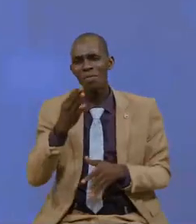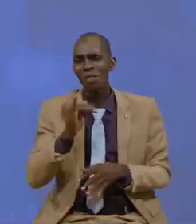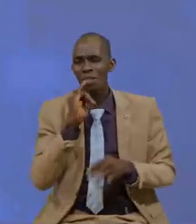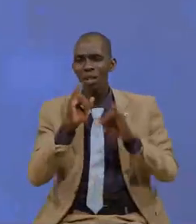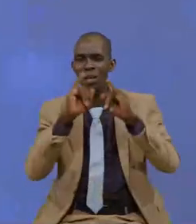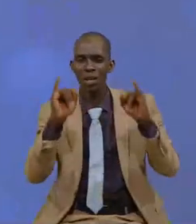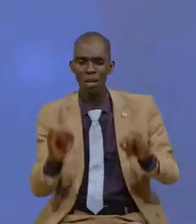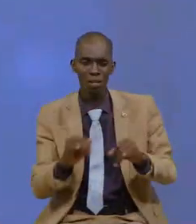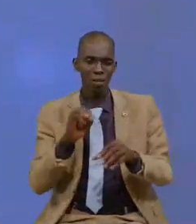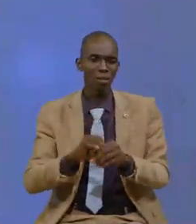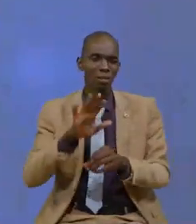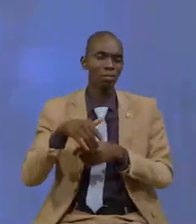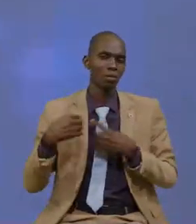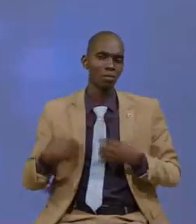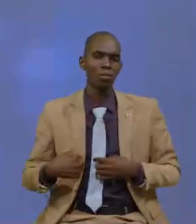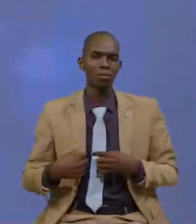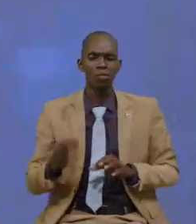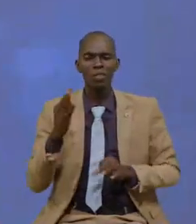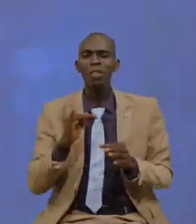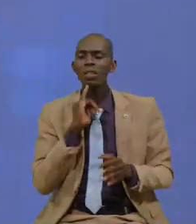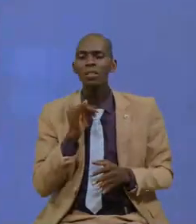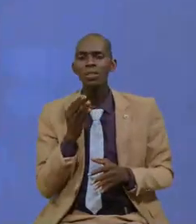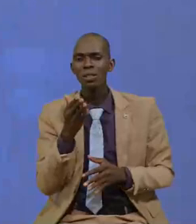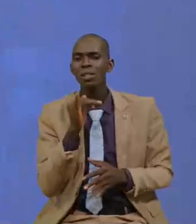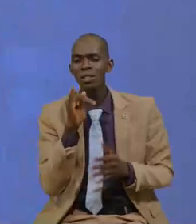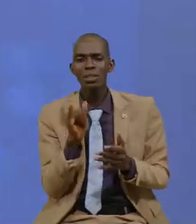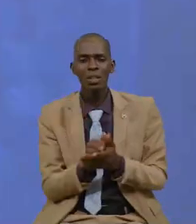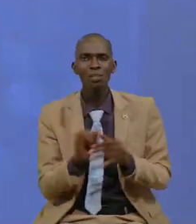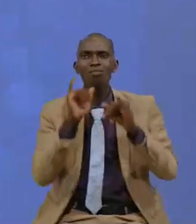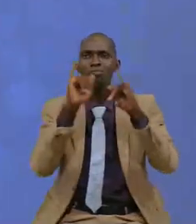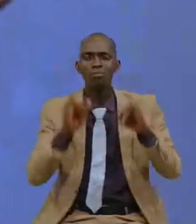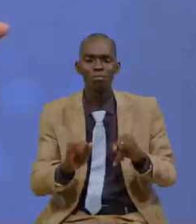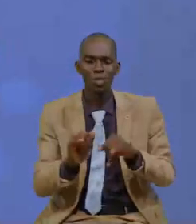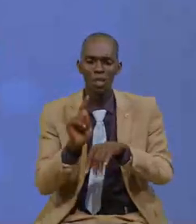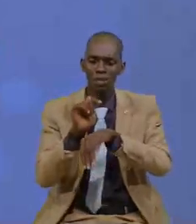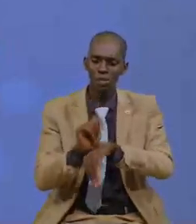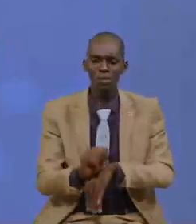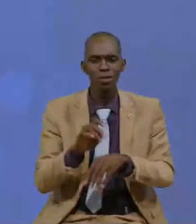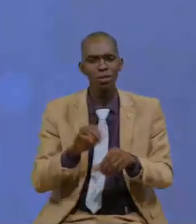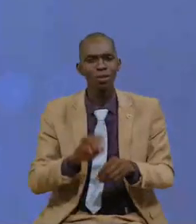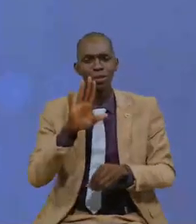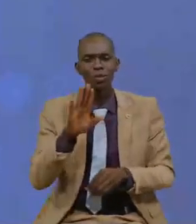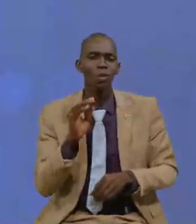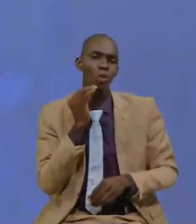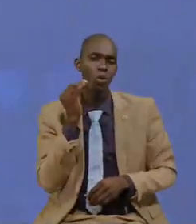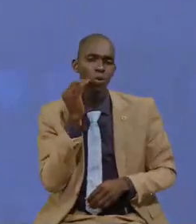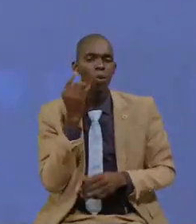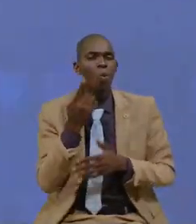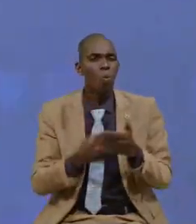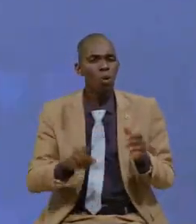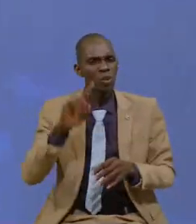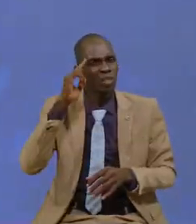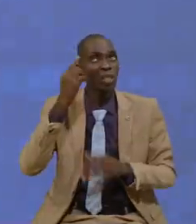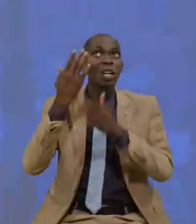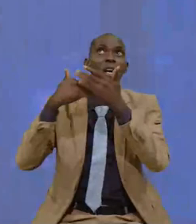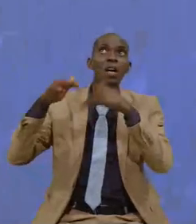voir s'il y a l'idole dans votre cœur. S'il y a cela, s'il y a la tradition idolâtre dans votre maison,